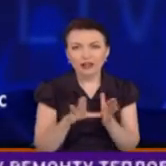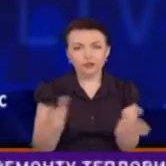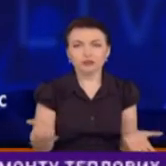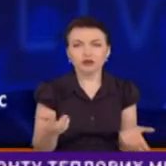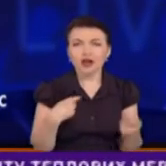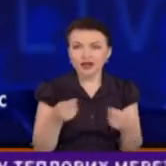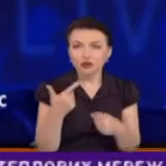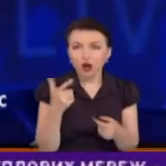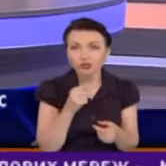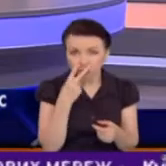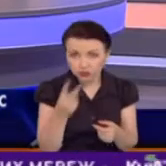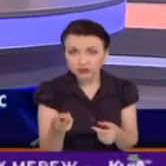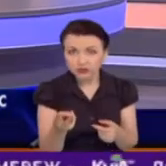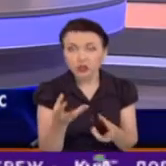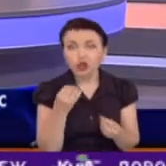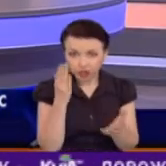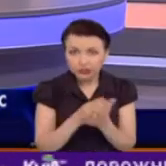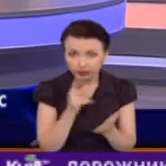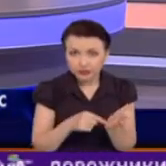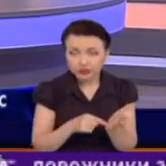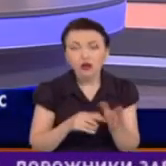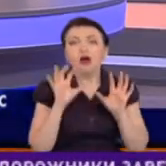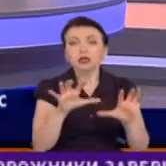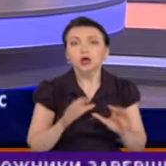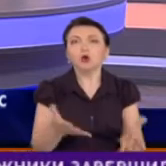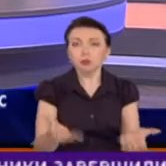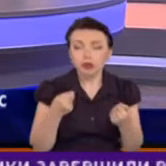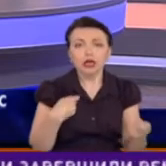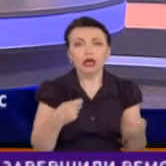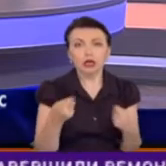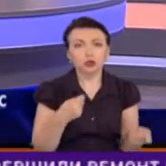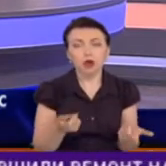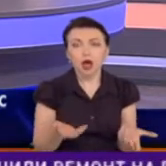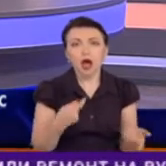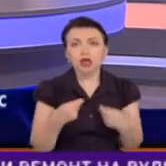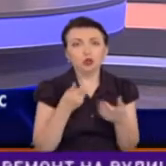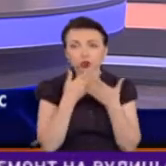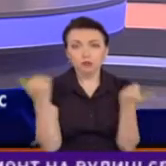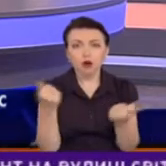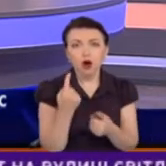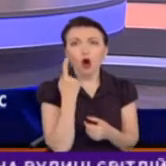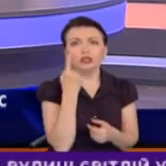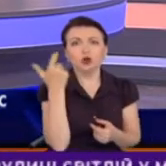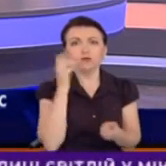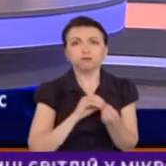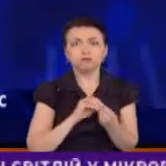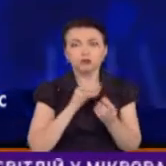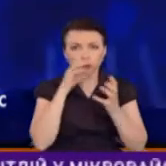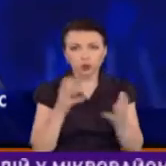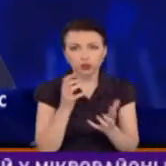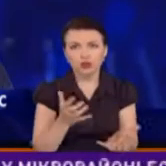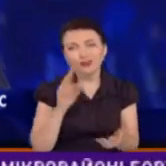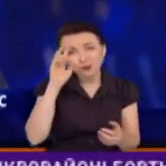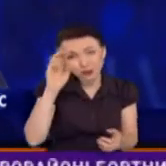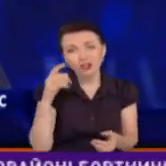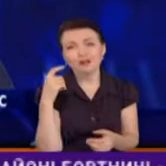Ще є запитання якісь? Закон прийняли про ринок газу, ринку ніякого немає, монополіста зберегли. Ну, державний він монополіст.